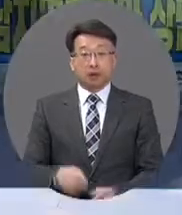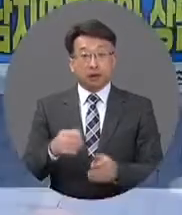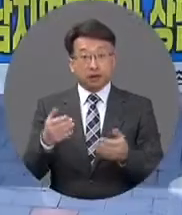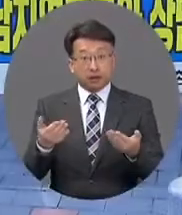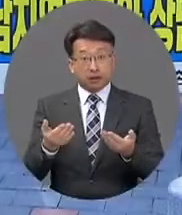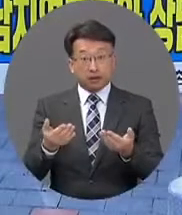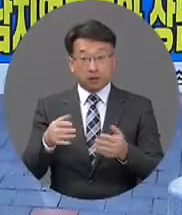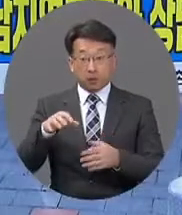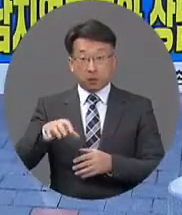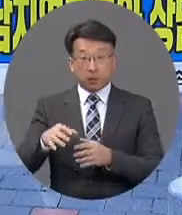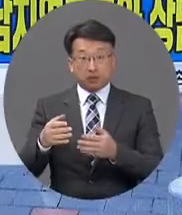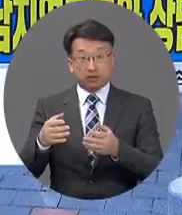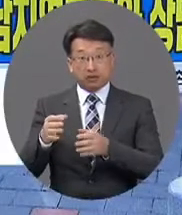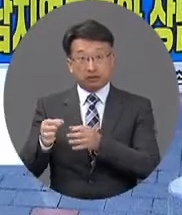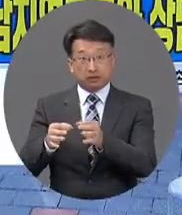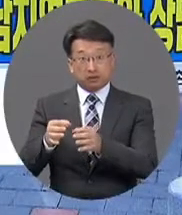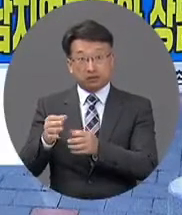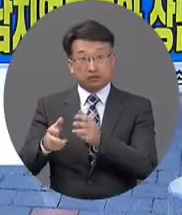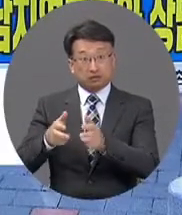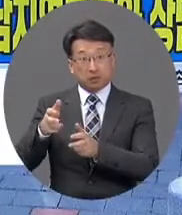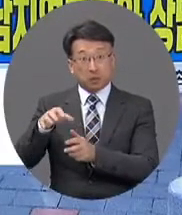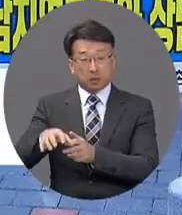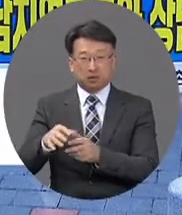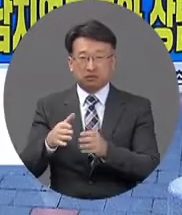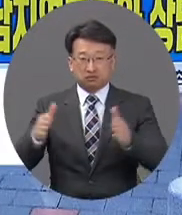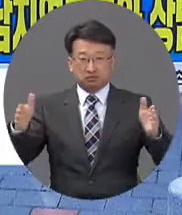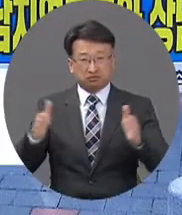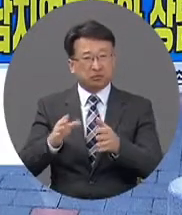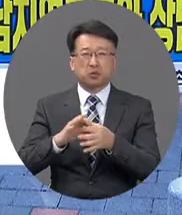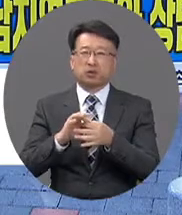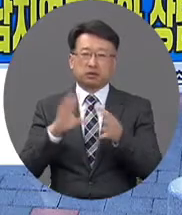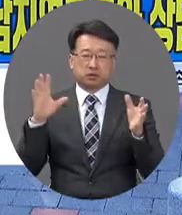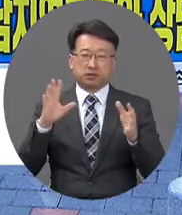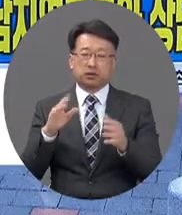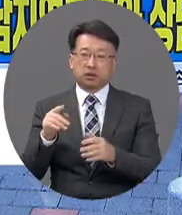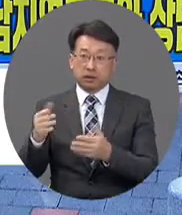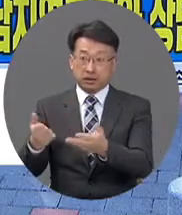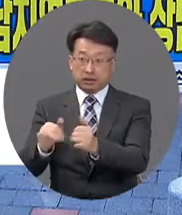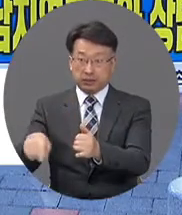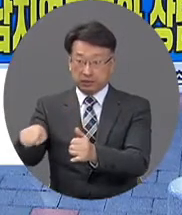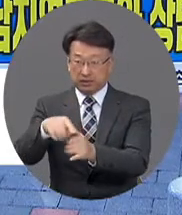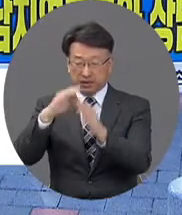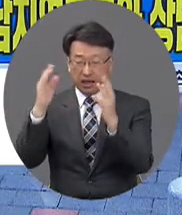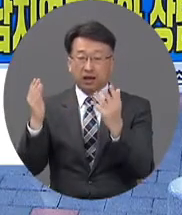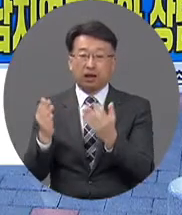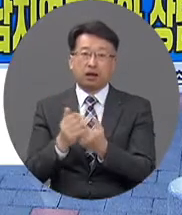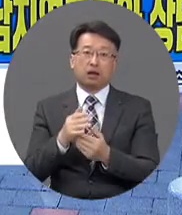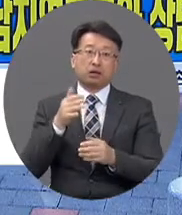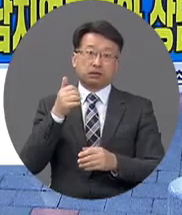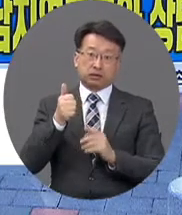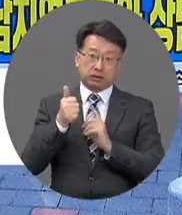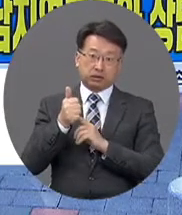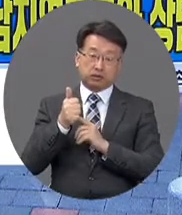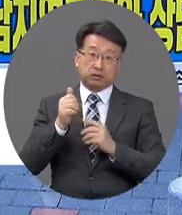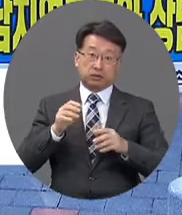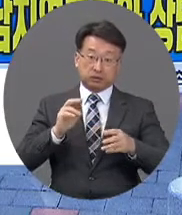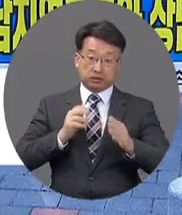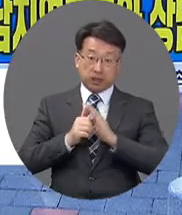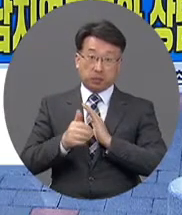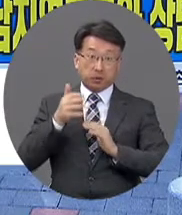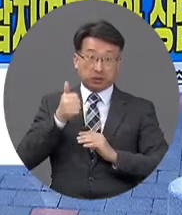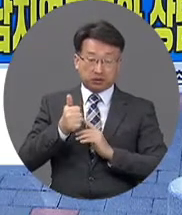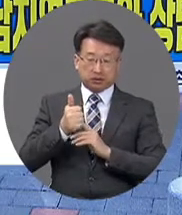사업장 규모와 상관없이 모든 고용주는 노동자에게 임금 명세서를 의무적으로 지급해야 한다는